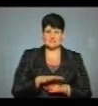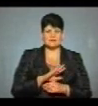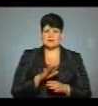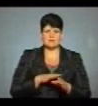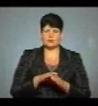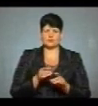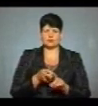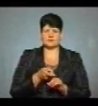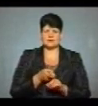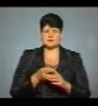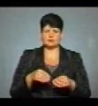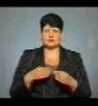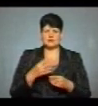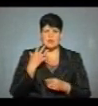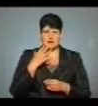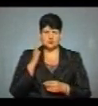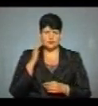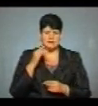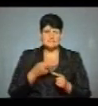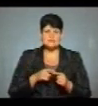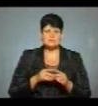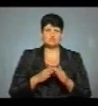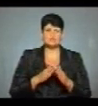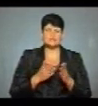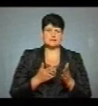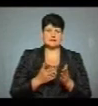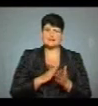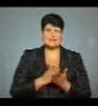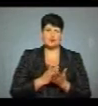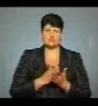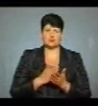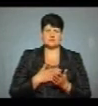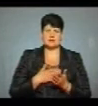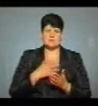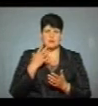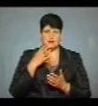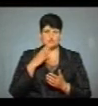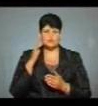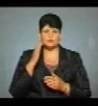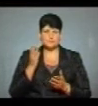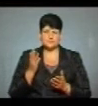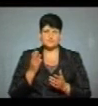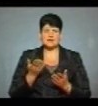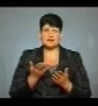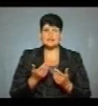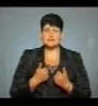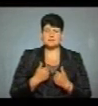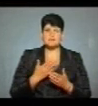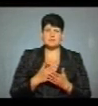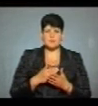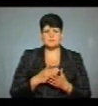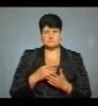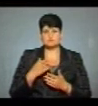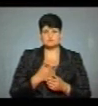пов'язані з подачею гарячої води. Це будинки, які не обслуговуються нами з гарячого водопостачання, які ми маємо намір